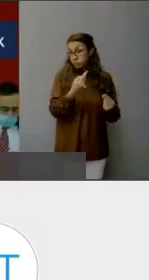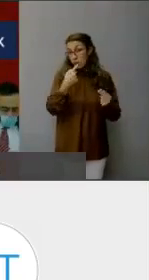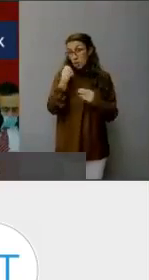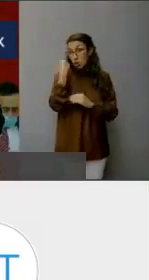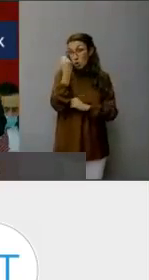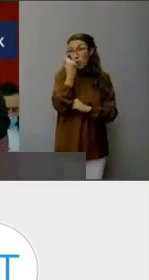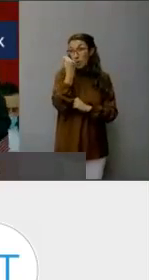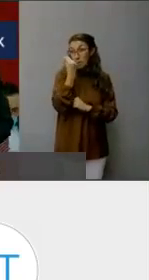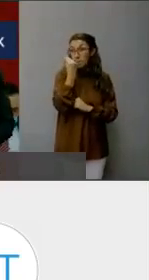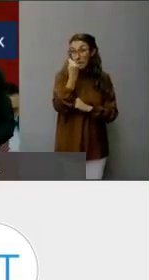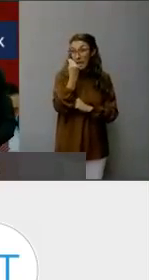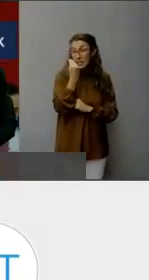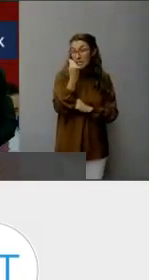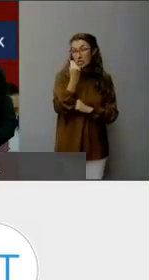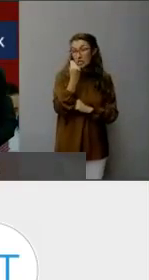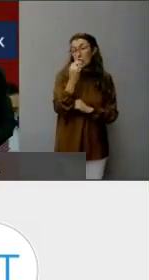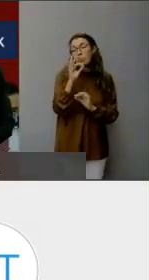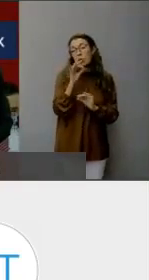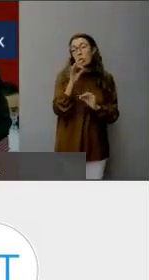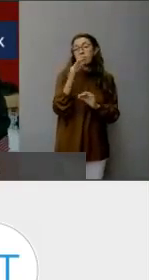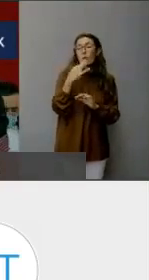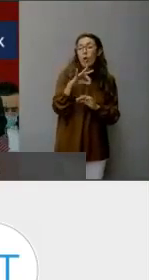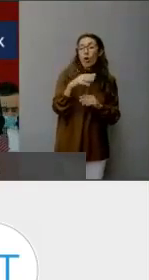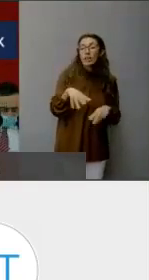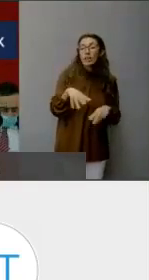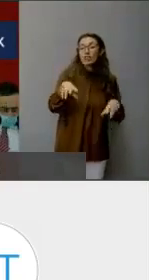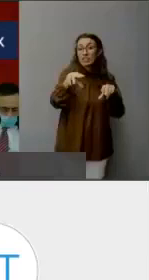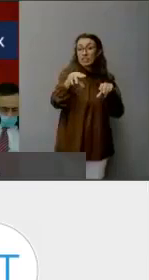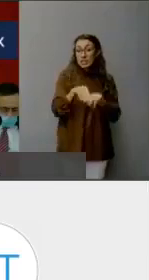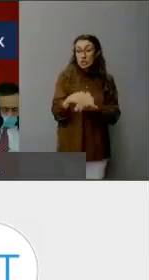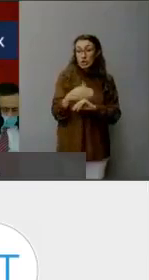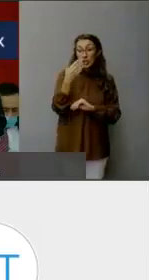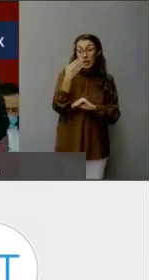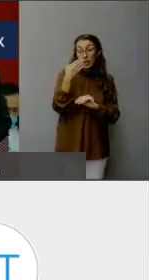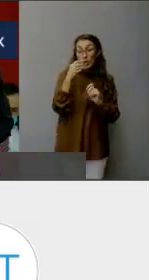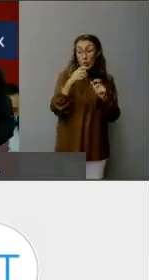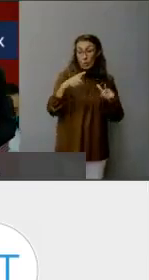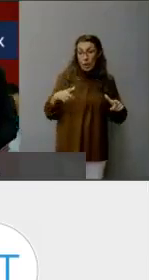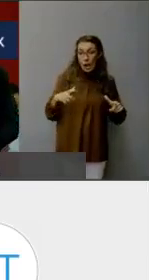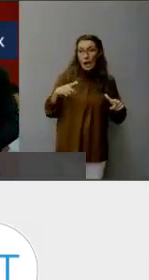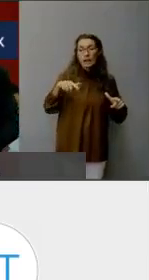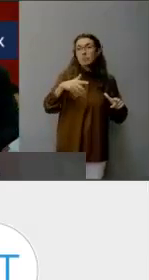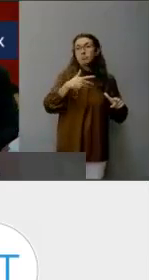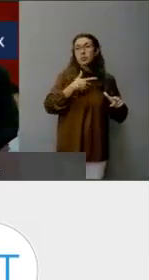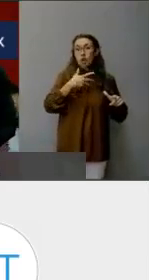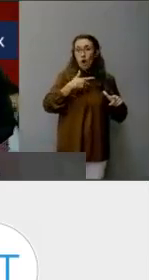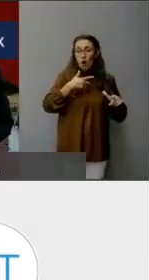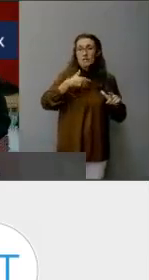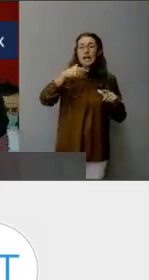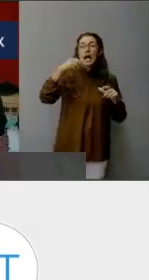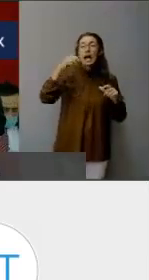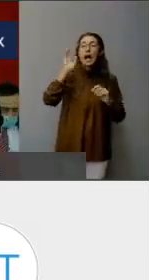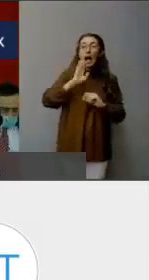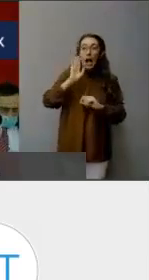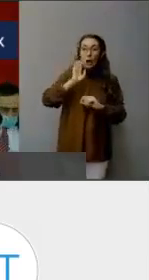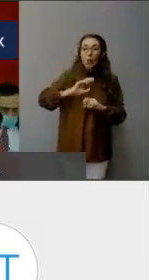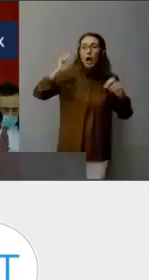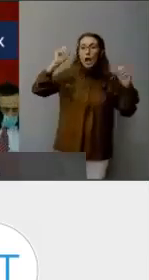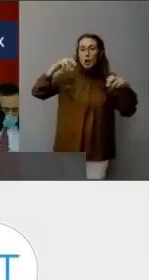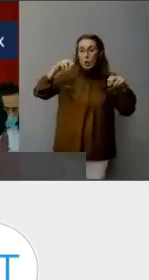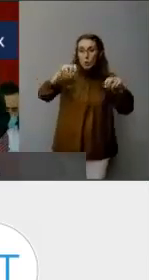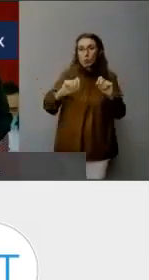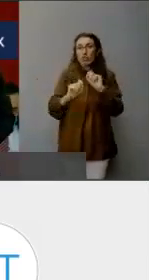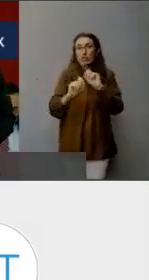rigenerazione urbana acqua luce gas stati internet protezione idrogeologica e